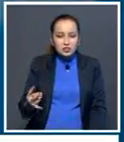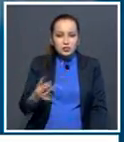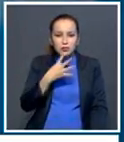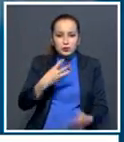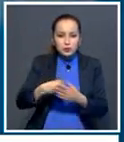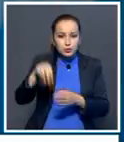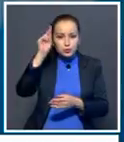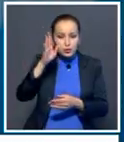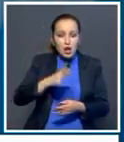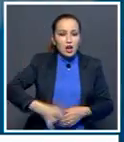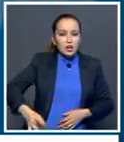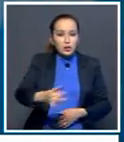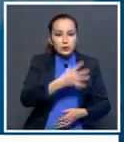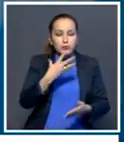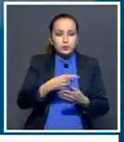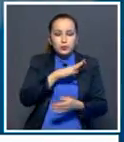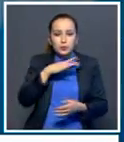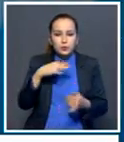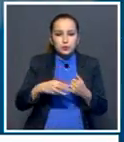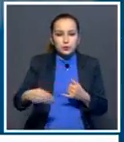Ал регион бойынша ол көп жерде